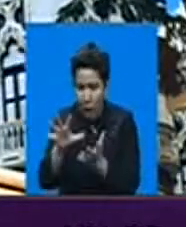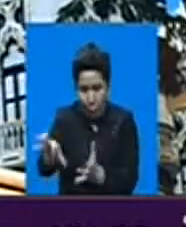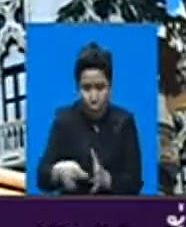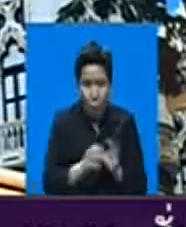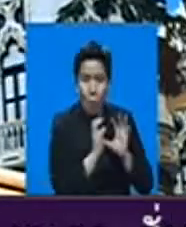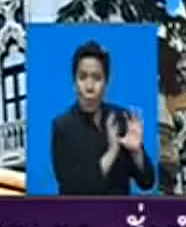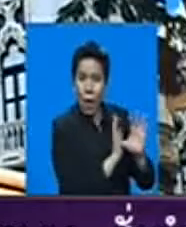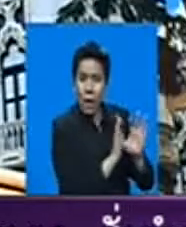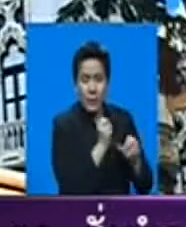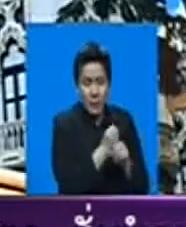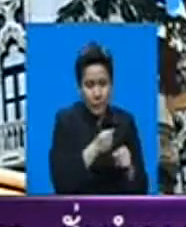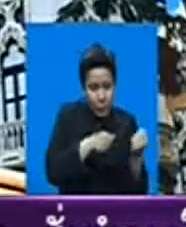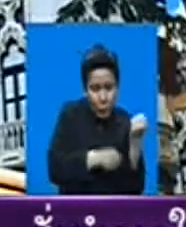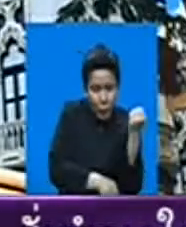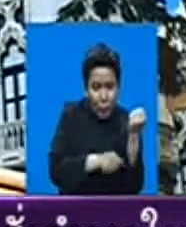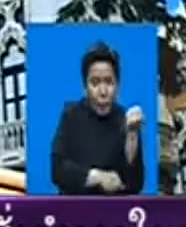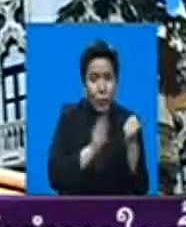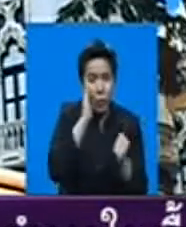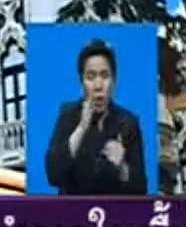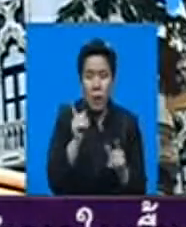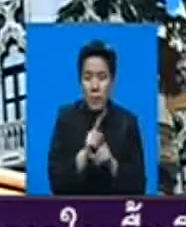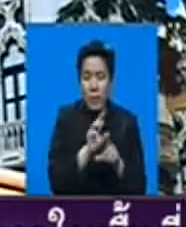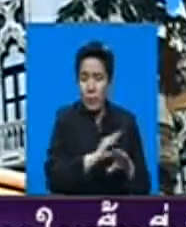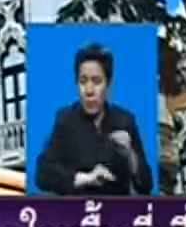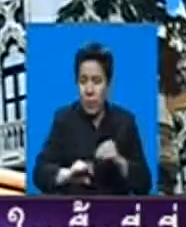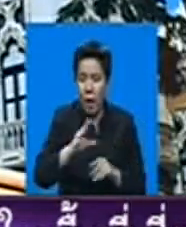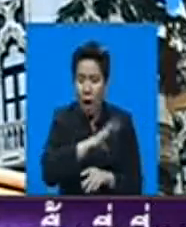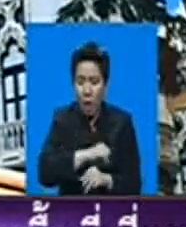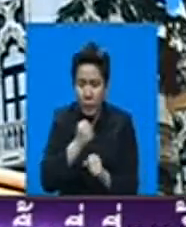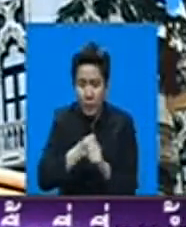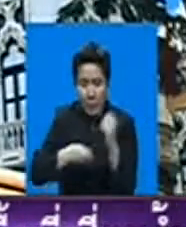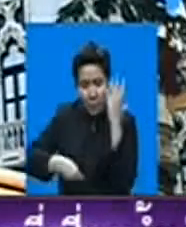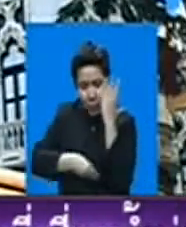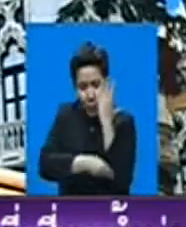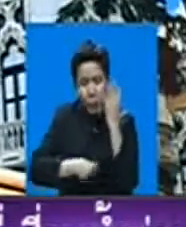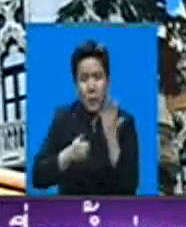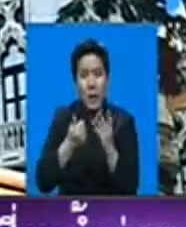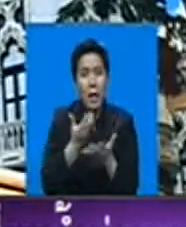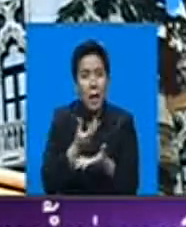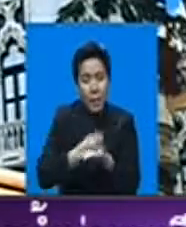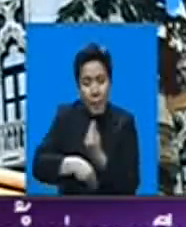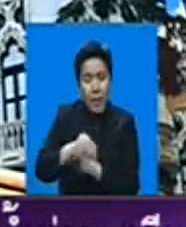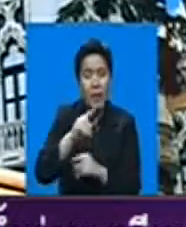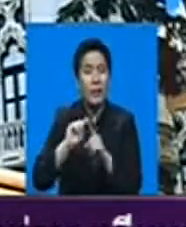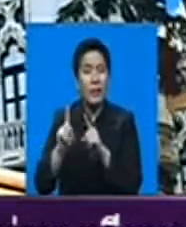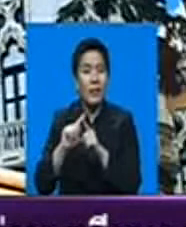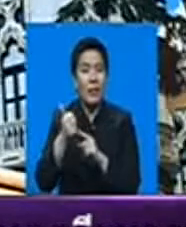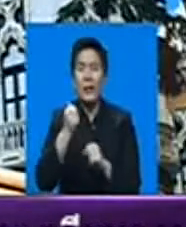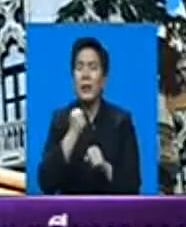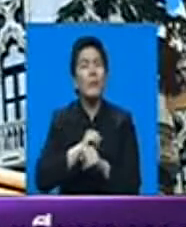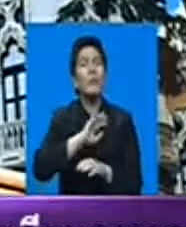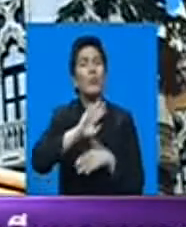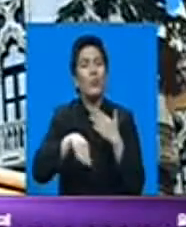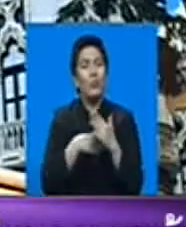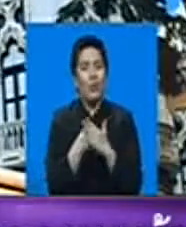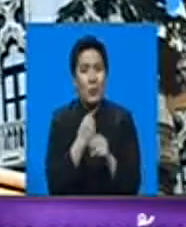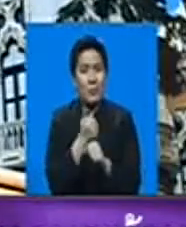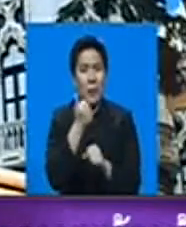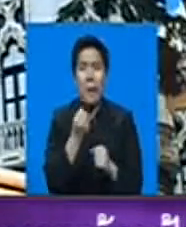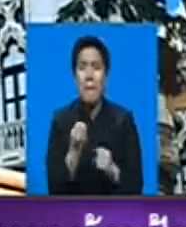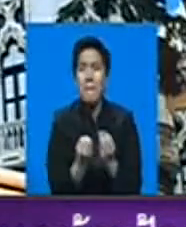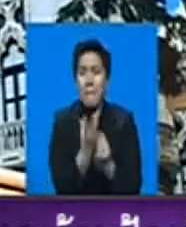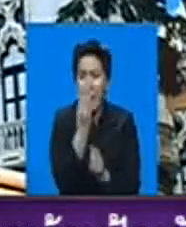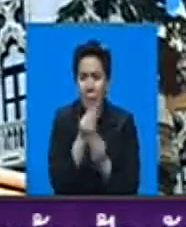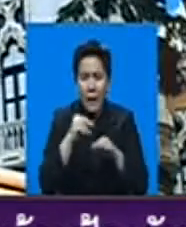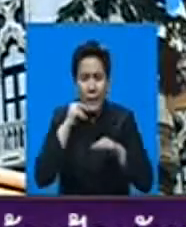มาร่วมลงทุนในตรงนี้กลับมากู้ยืมเงินไปจะใช้เป็นปุ๋ยก็ได้นะอาจจะแลกเป็นปุ๋ยอินทรีย์ใช่มะทำเองได้ทั้งหมดอ้ะผักตบชวา